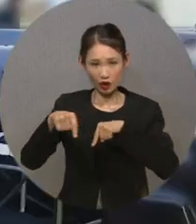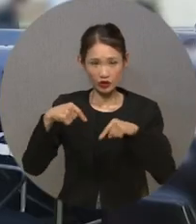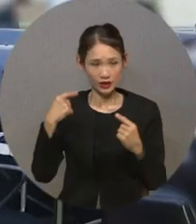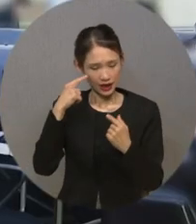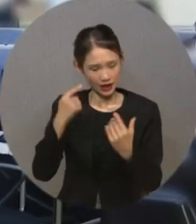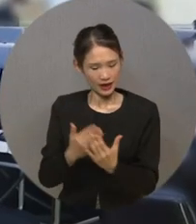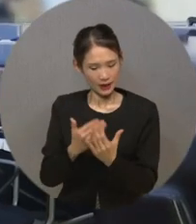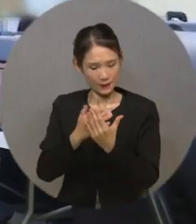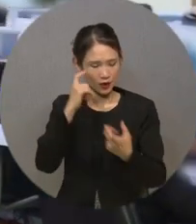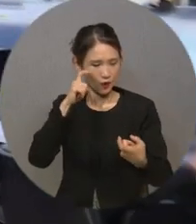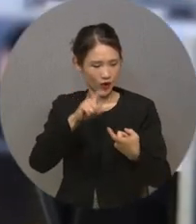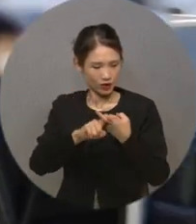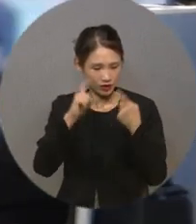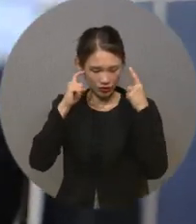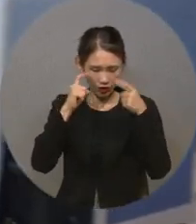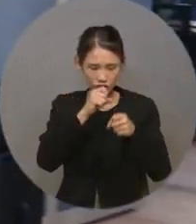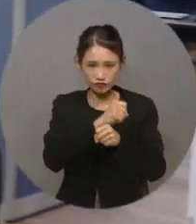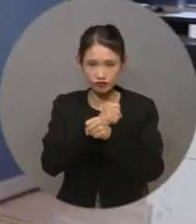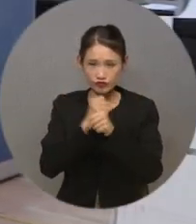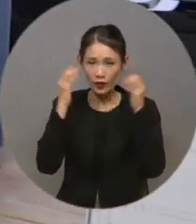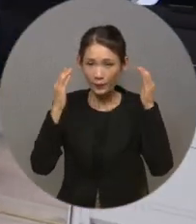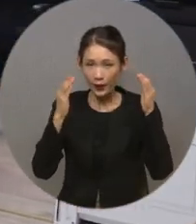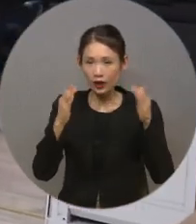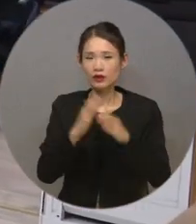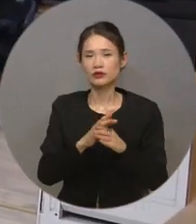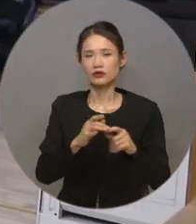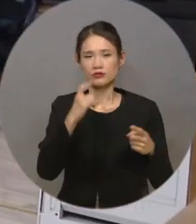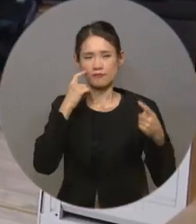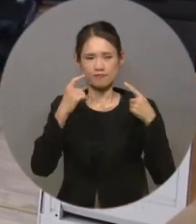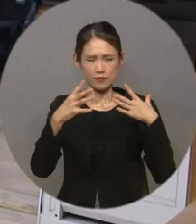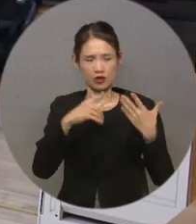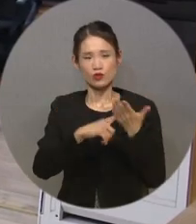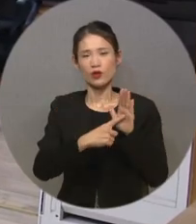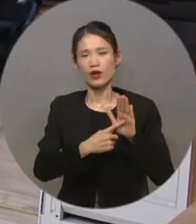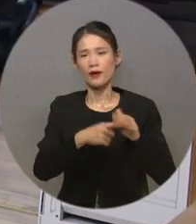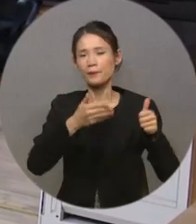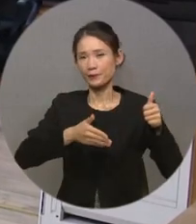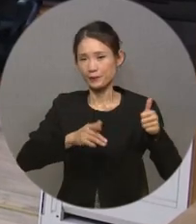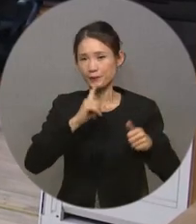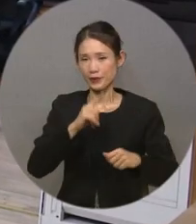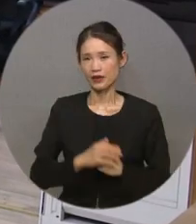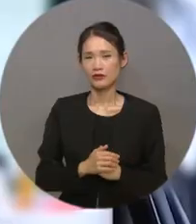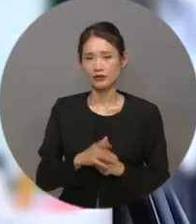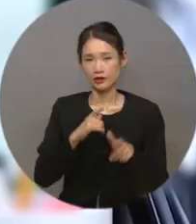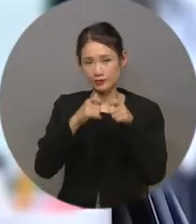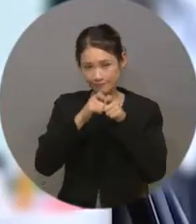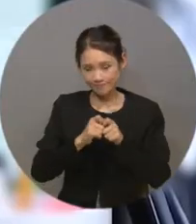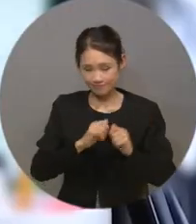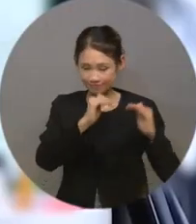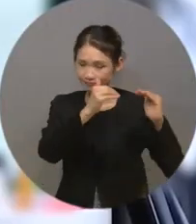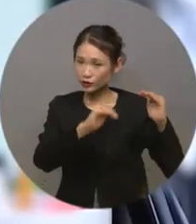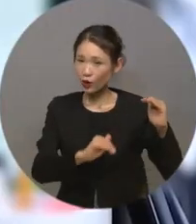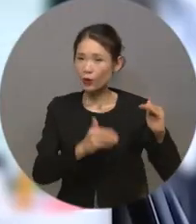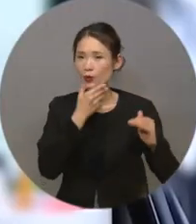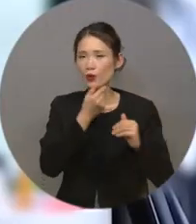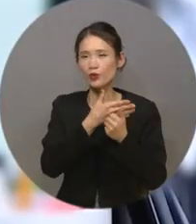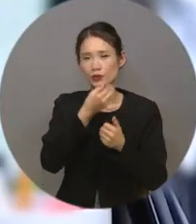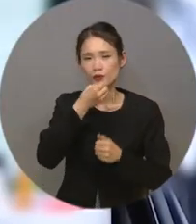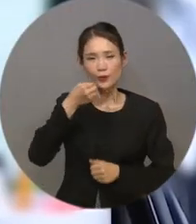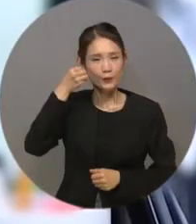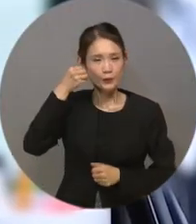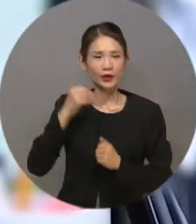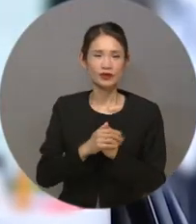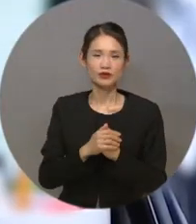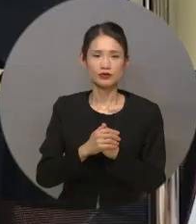관련 연구에 객관적인 근거 자료로 활용되길 바란다고 밝혔습니다 자세한 내용은 보건복지부 누기집이나